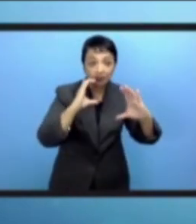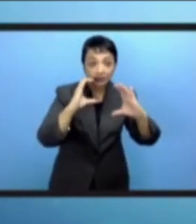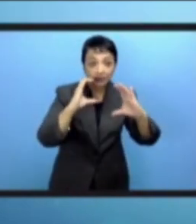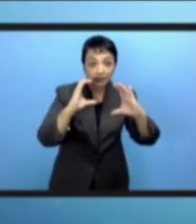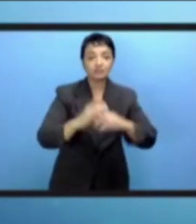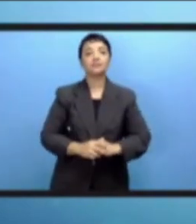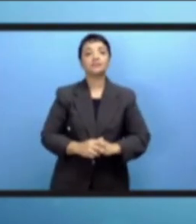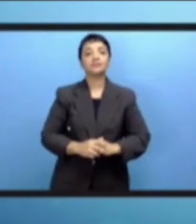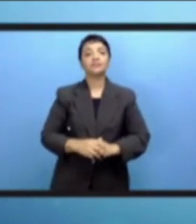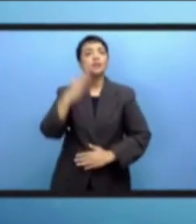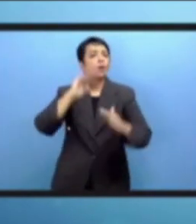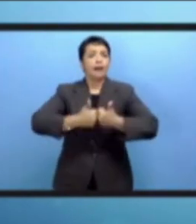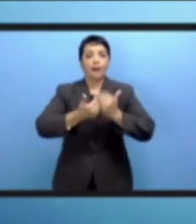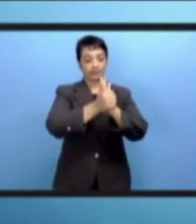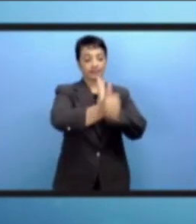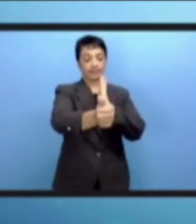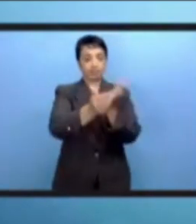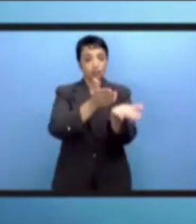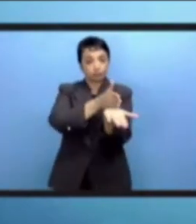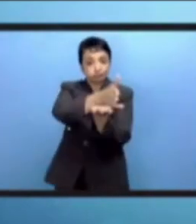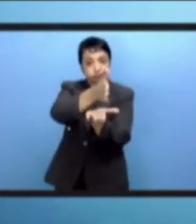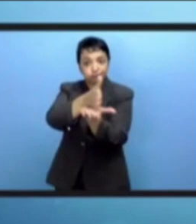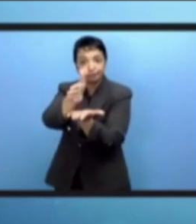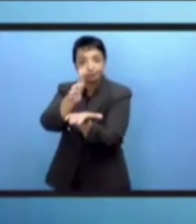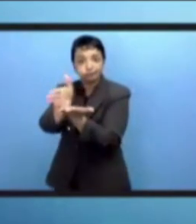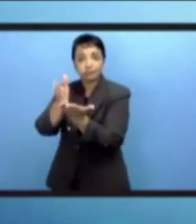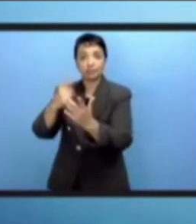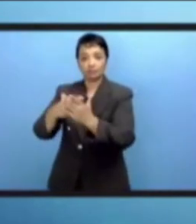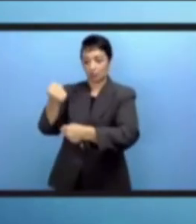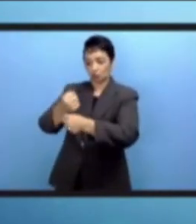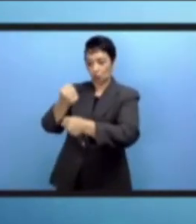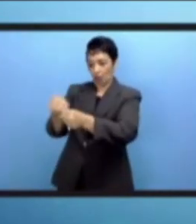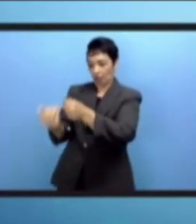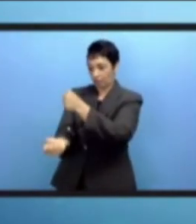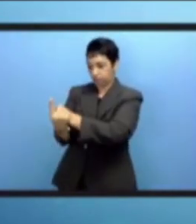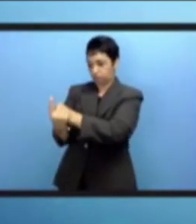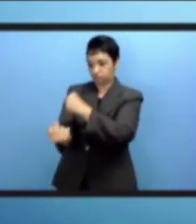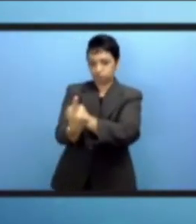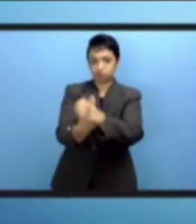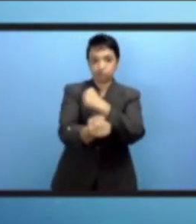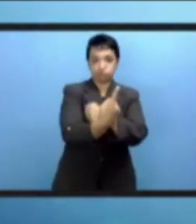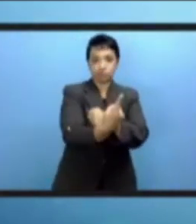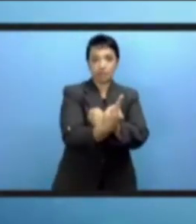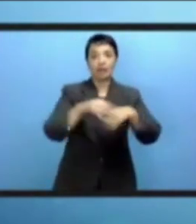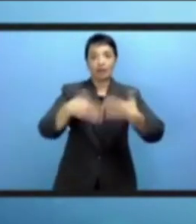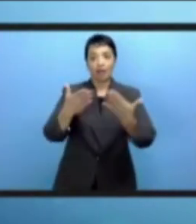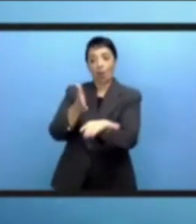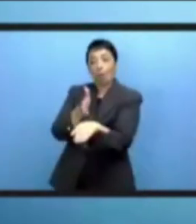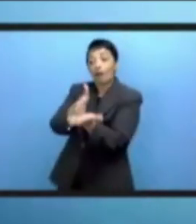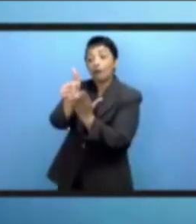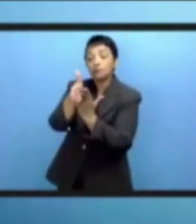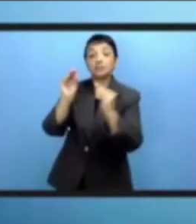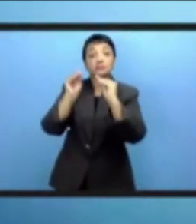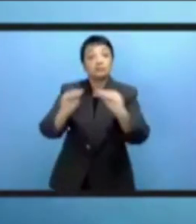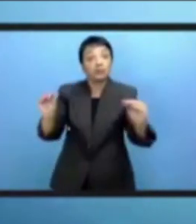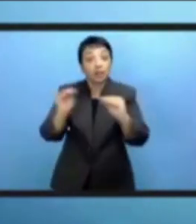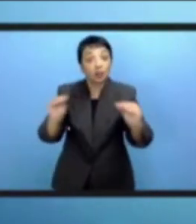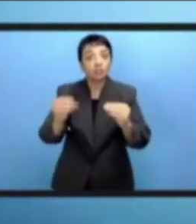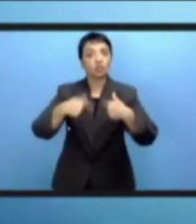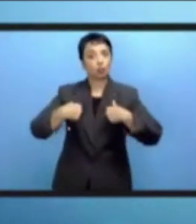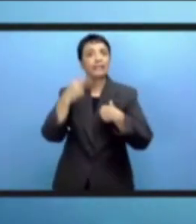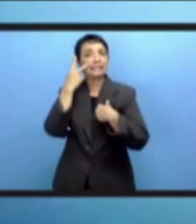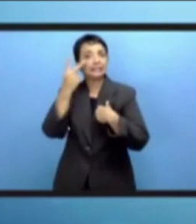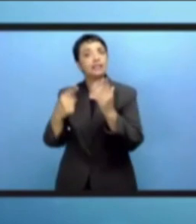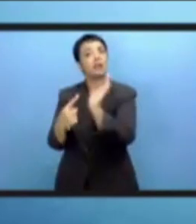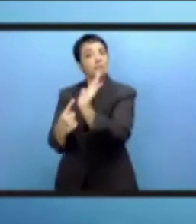Доступ к интернету и формирование соответствующих навыков создают дополнительные возможности для граждан нашей страны в